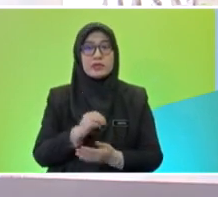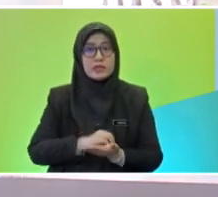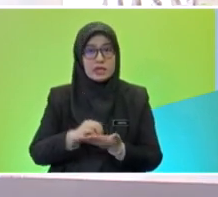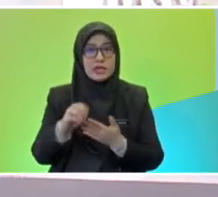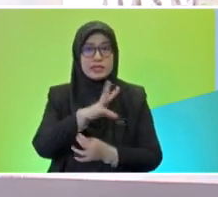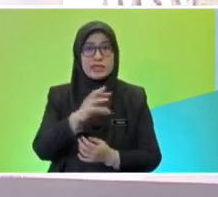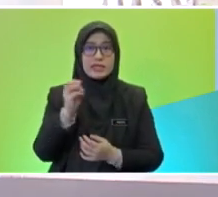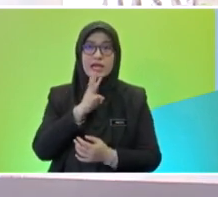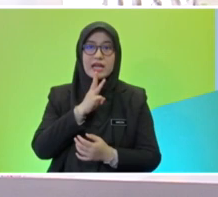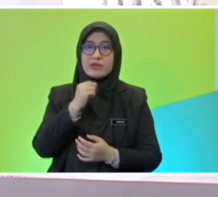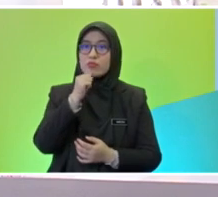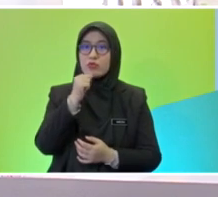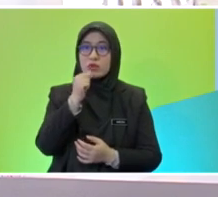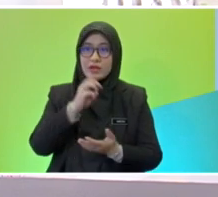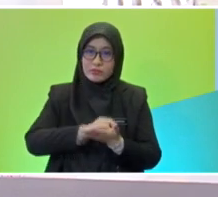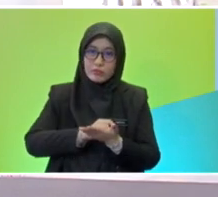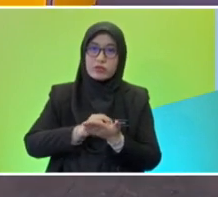nah makalah